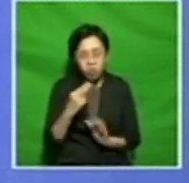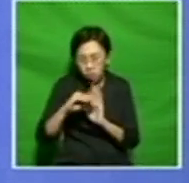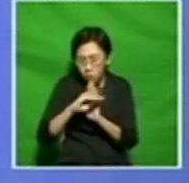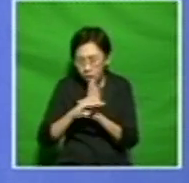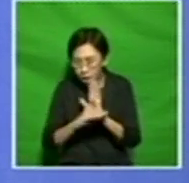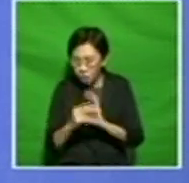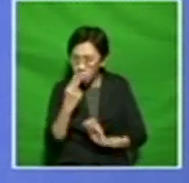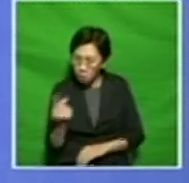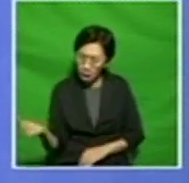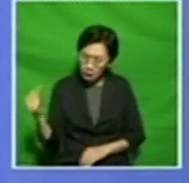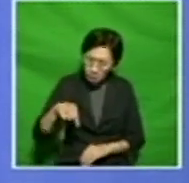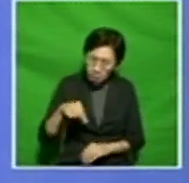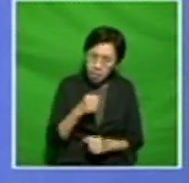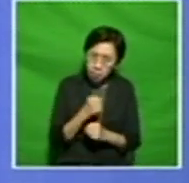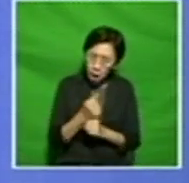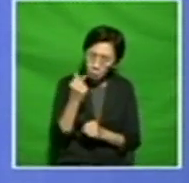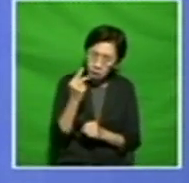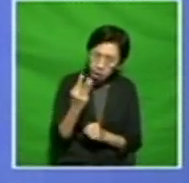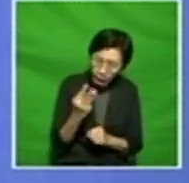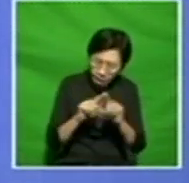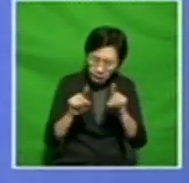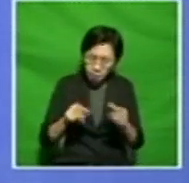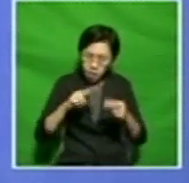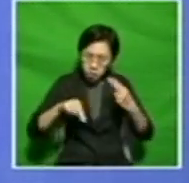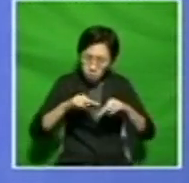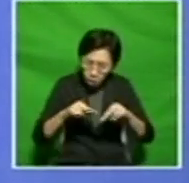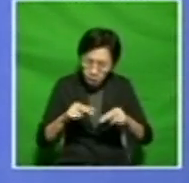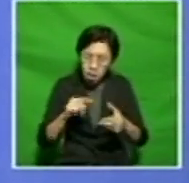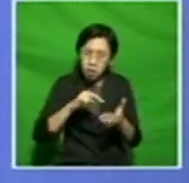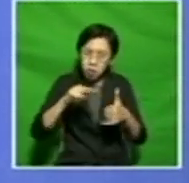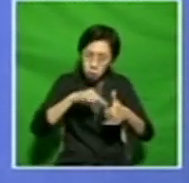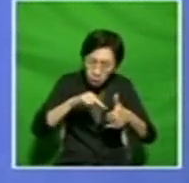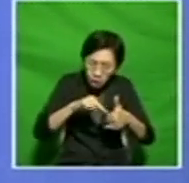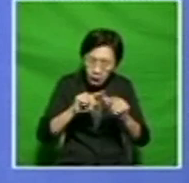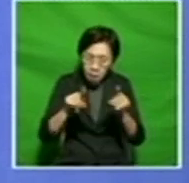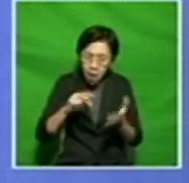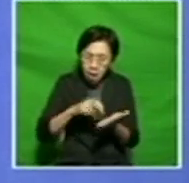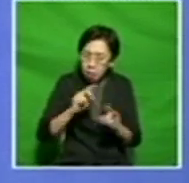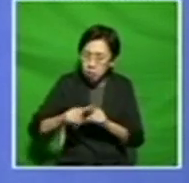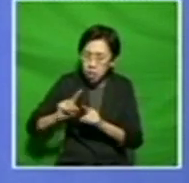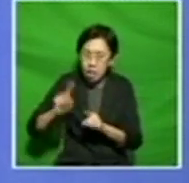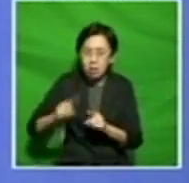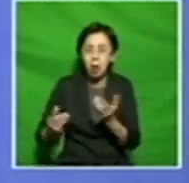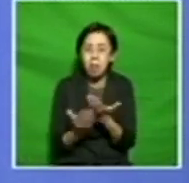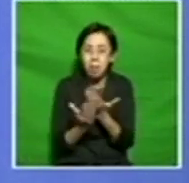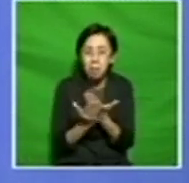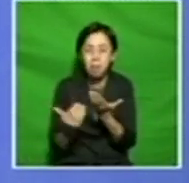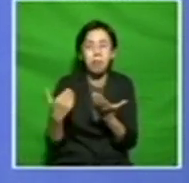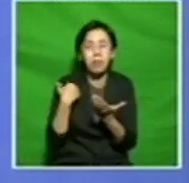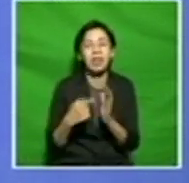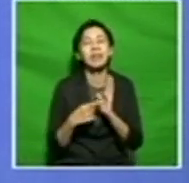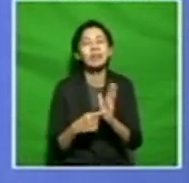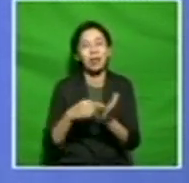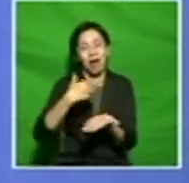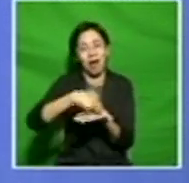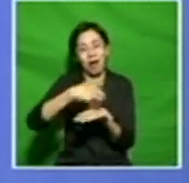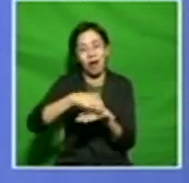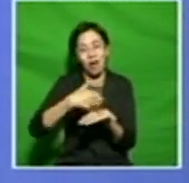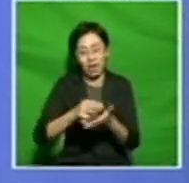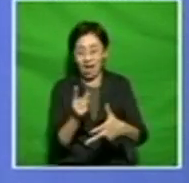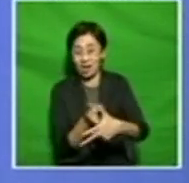นเวลาต้องมีหลักฐานต้องมีใบตรวจอะไรต่อมีอะไรก็กำหนดไว้หมดอันนี้เป็นประเภทตัวอย่างของการห้